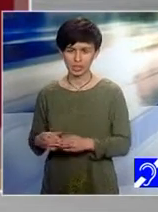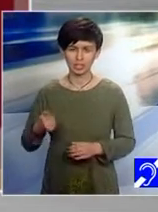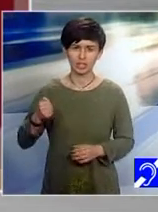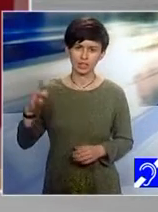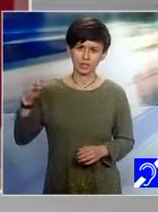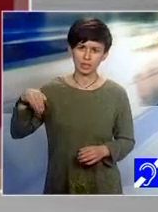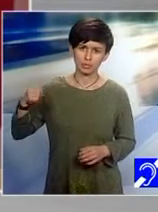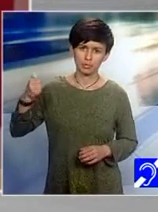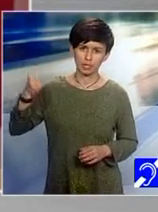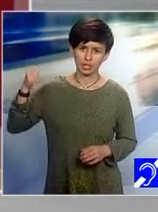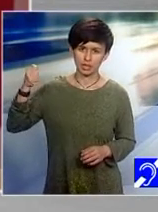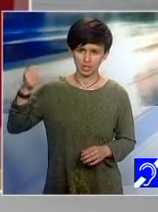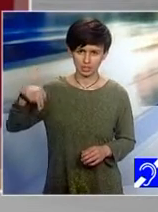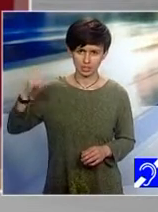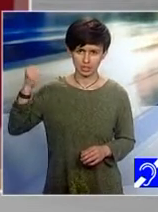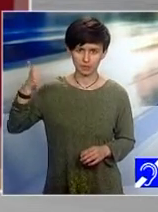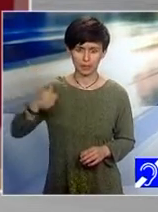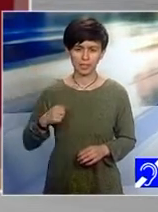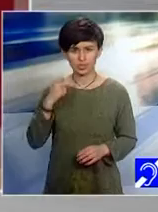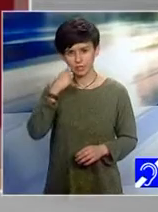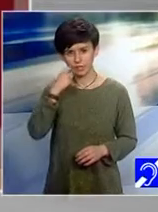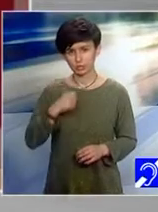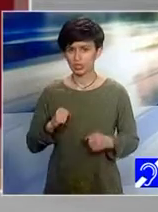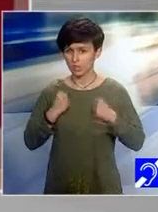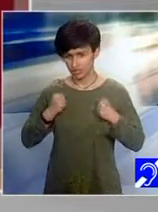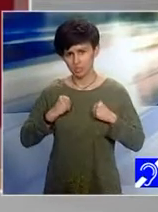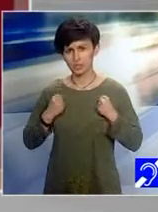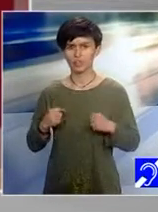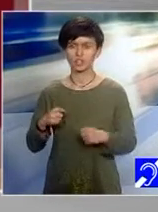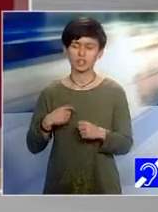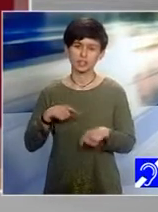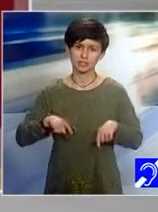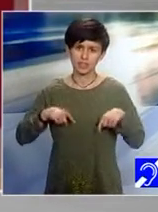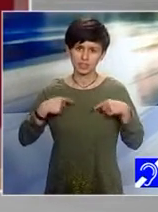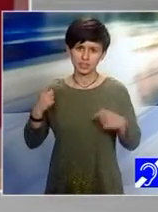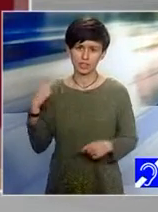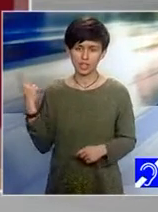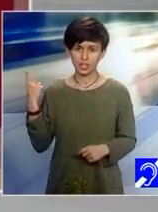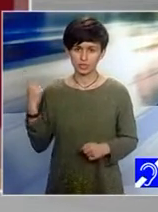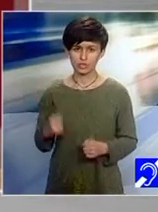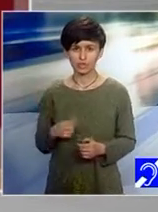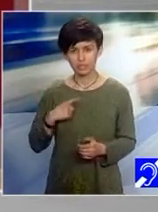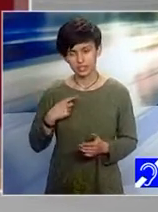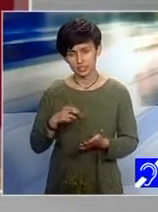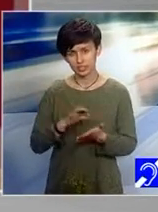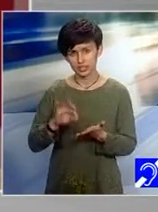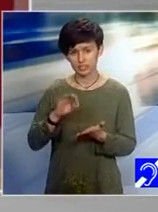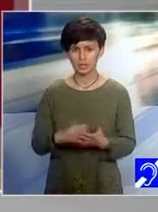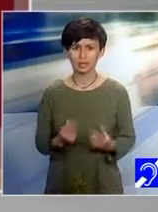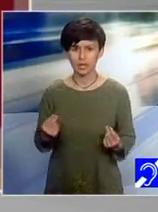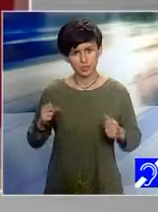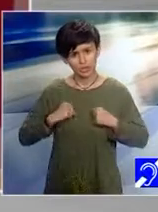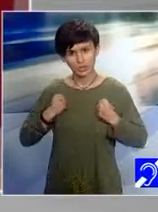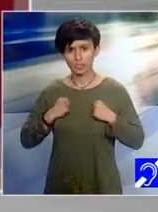mai mică, dar foarte activă în viața multiculturală a orașului, dar și a regiunii, prezentă cu o serie de acțiuni apreciate de